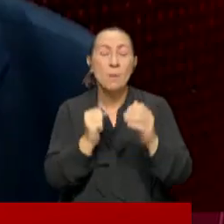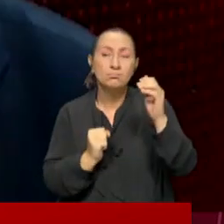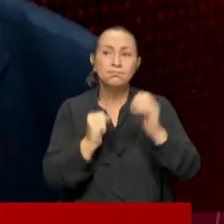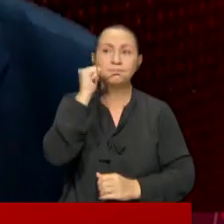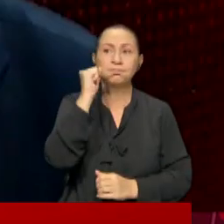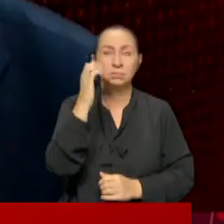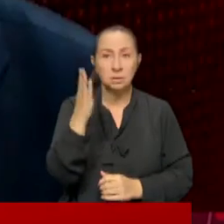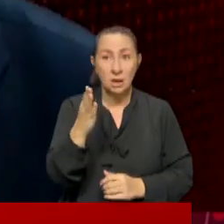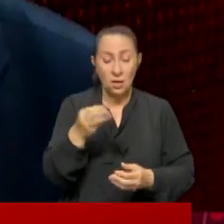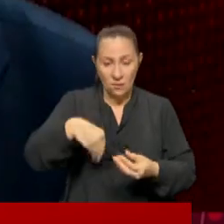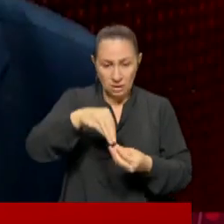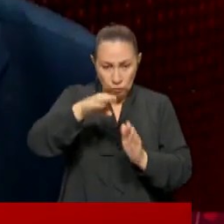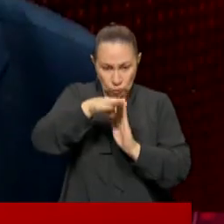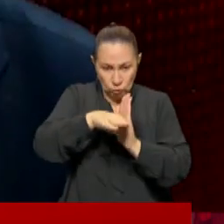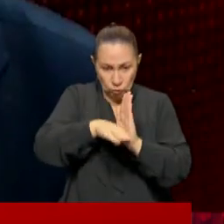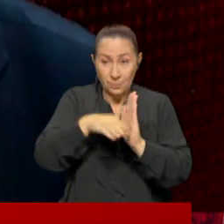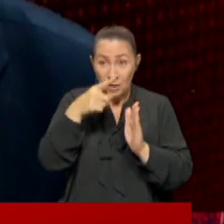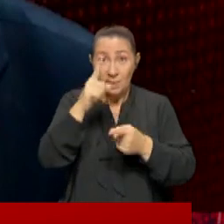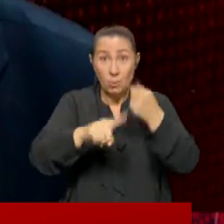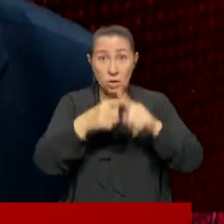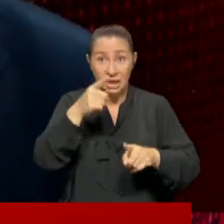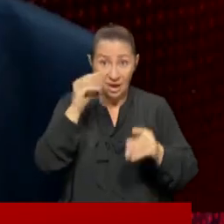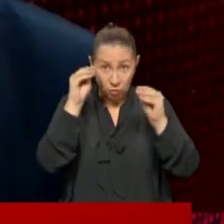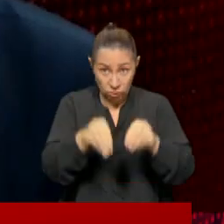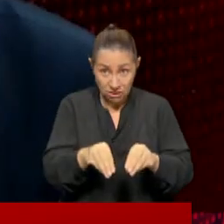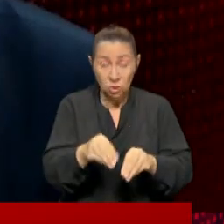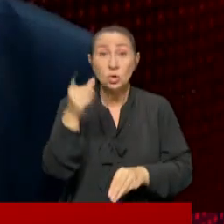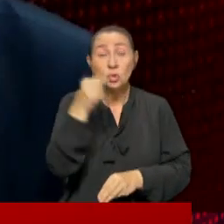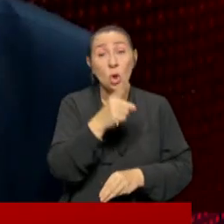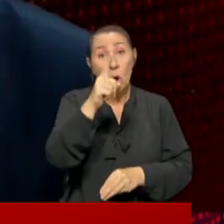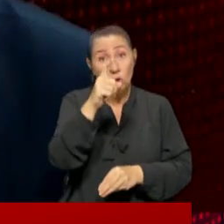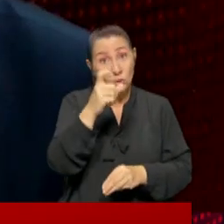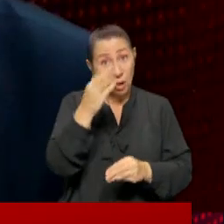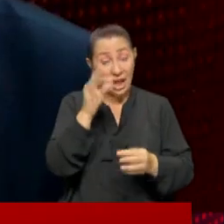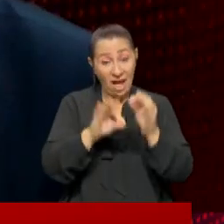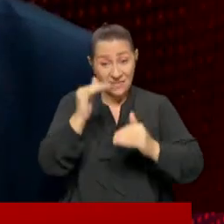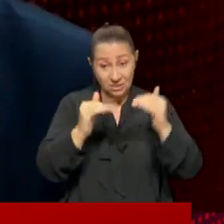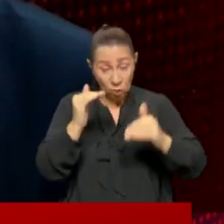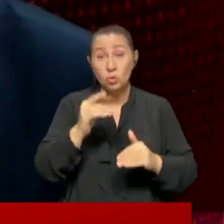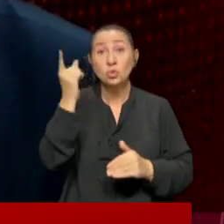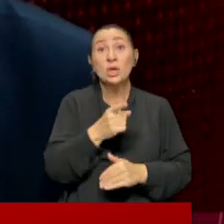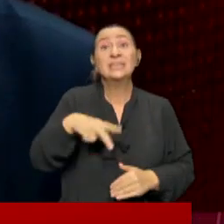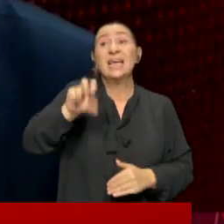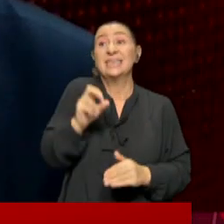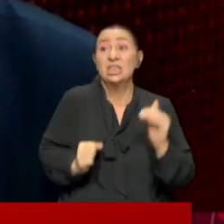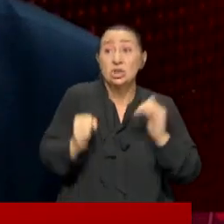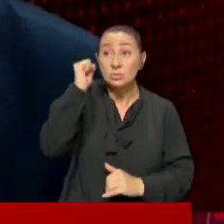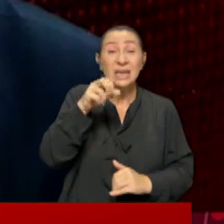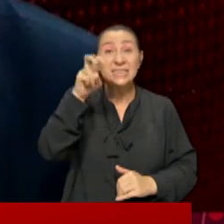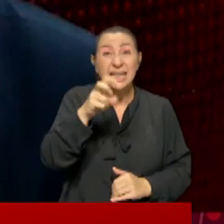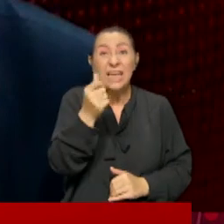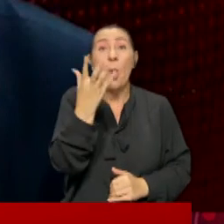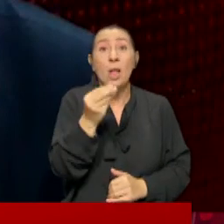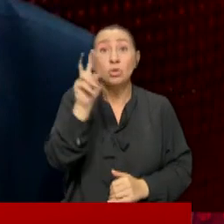gördü. Faizi düşüreceğim diye bir politika ortaya atacaksınız. %19 olan enflasyon %80'e çıkmış. 8 lira olan